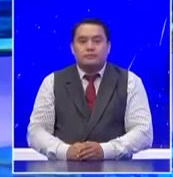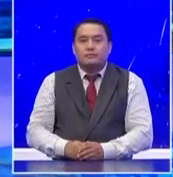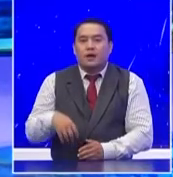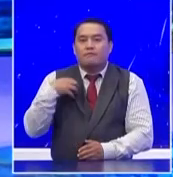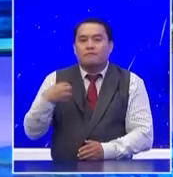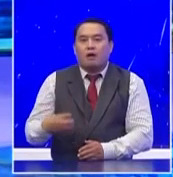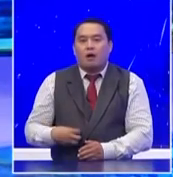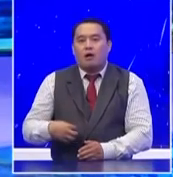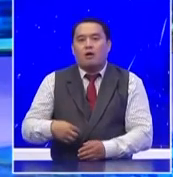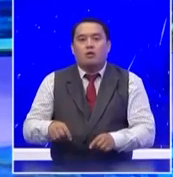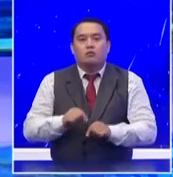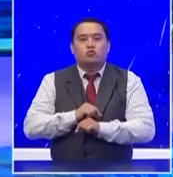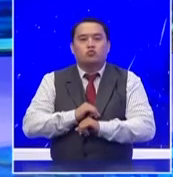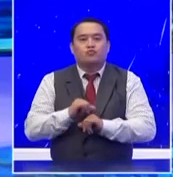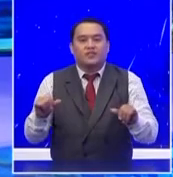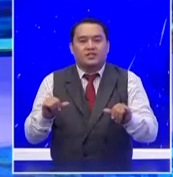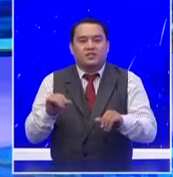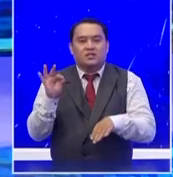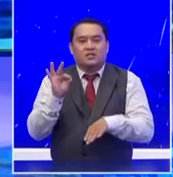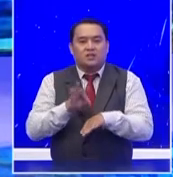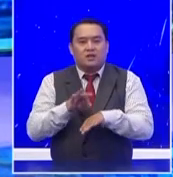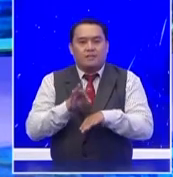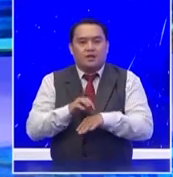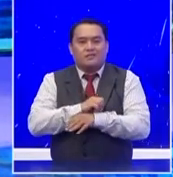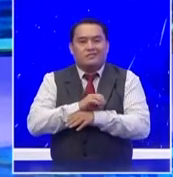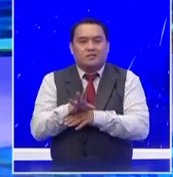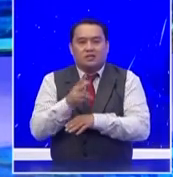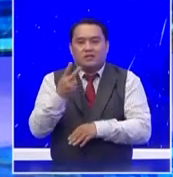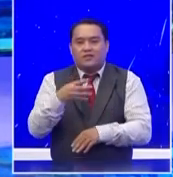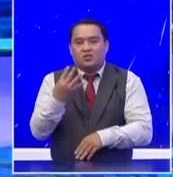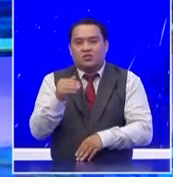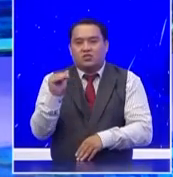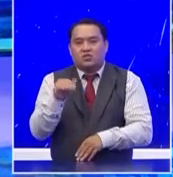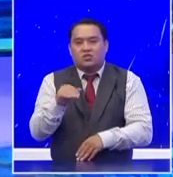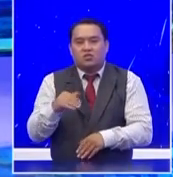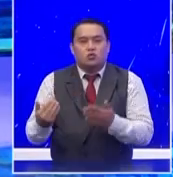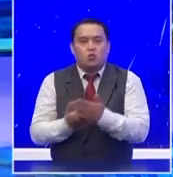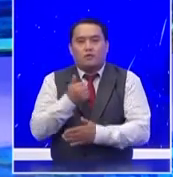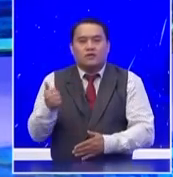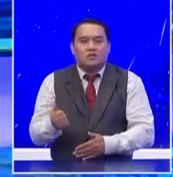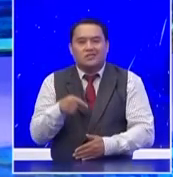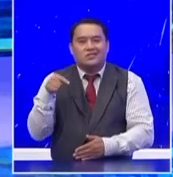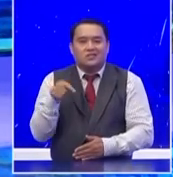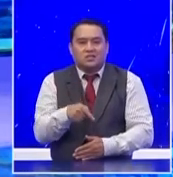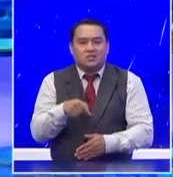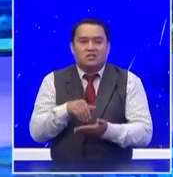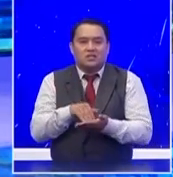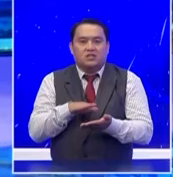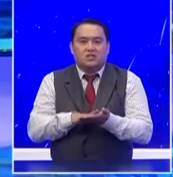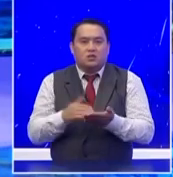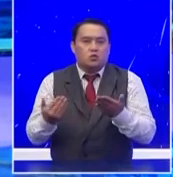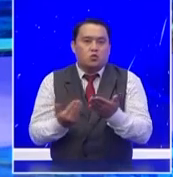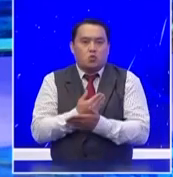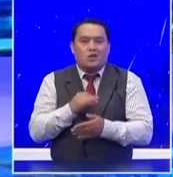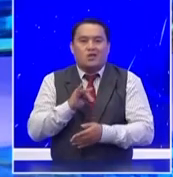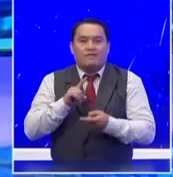Во Франции резкий рост заражений за последние 24 часа. Выявлено свыше 1000 новых вирусоносителей и зарегистрировано 10 новых